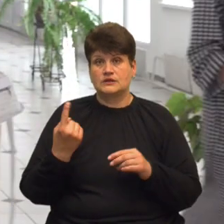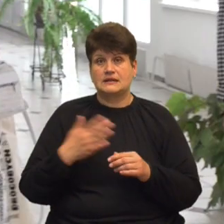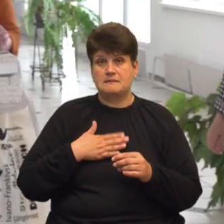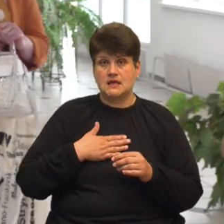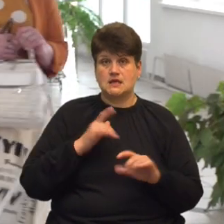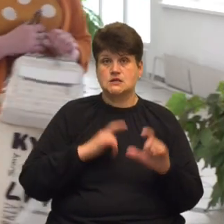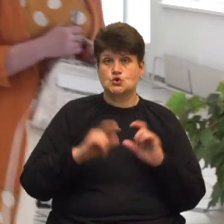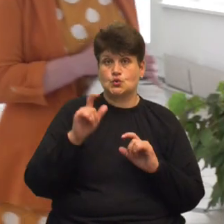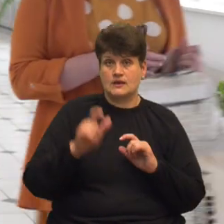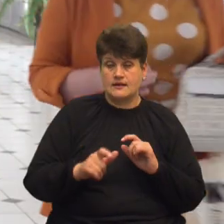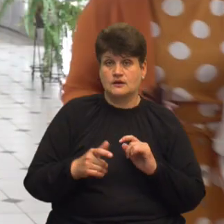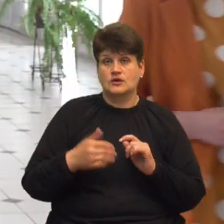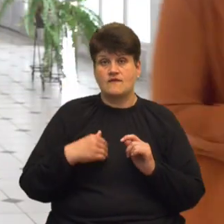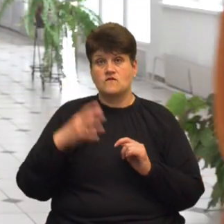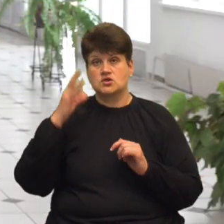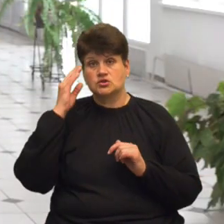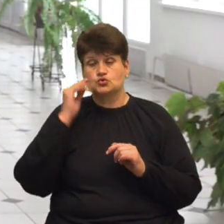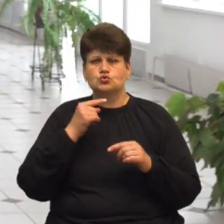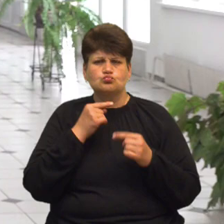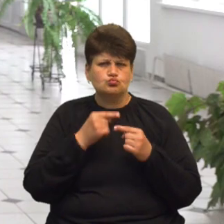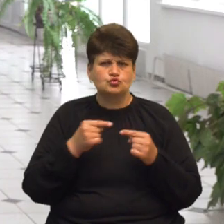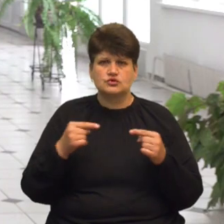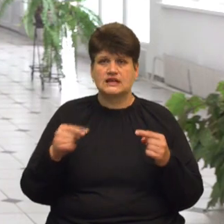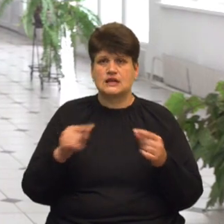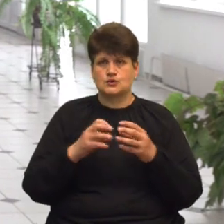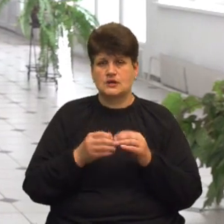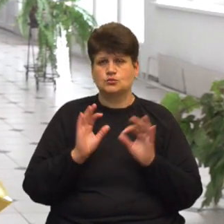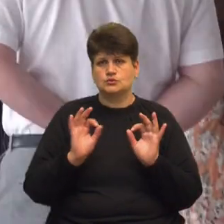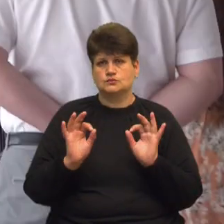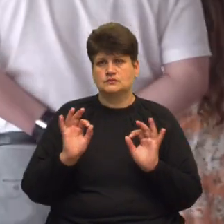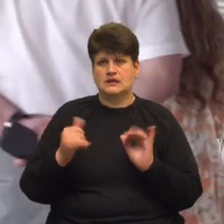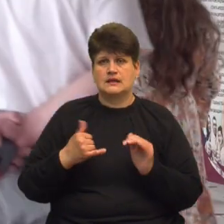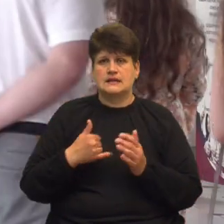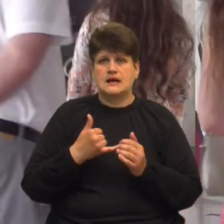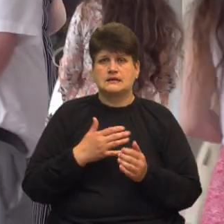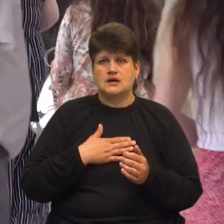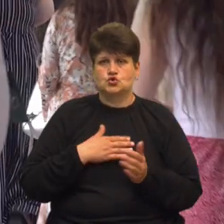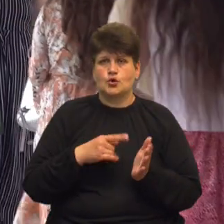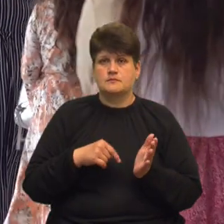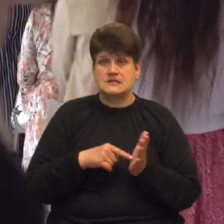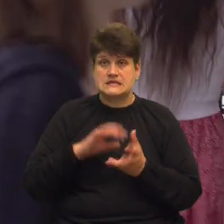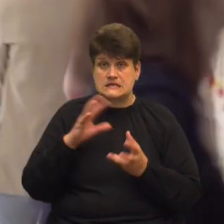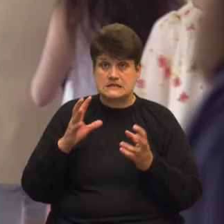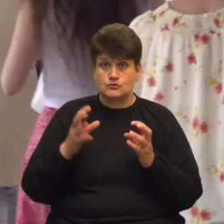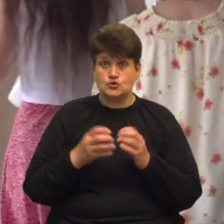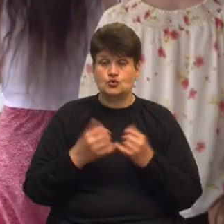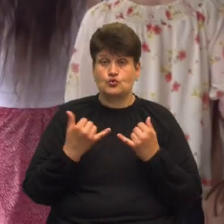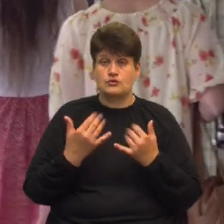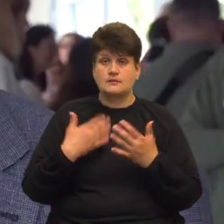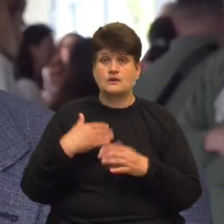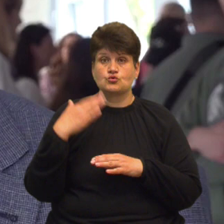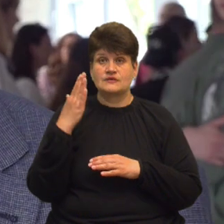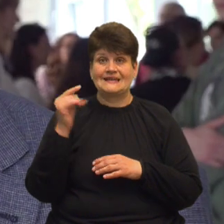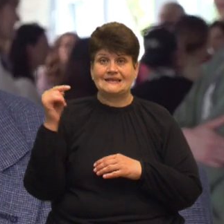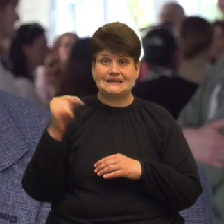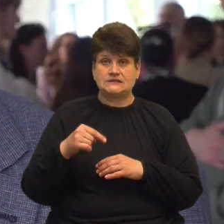Тому вважаю, що будь-який результат буде задовільним для нашого університету. За Загалом сьогодні мають проголосувати майже 1000 людей, каже